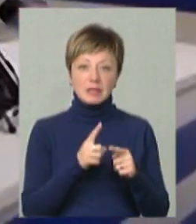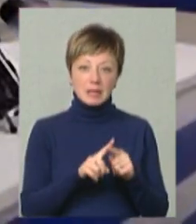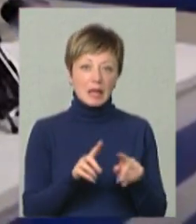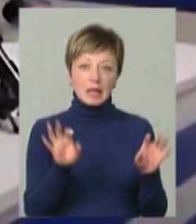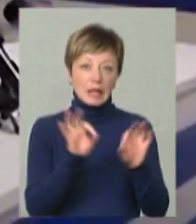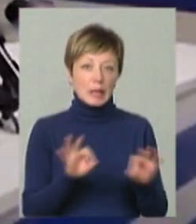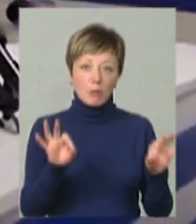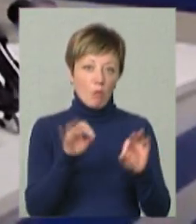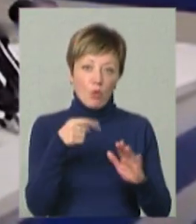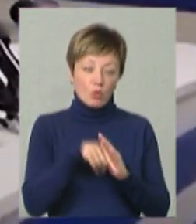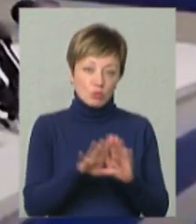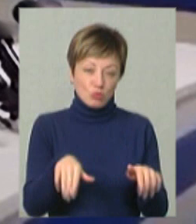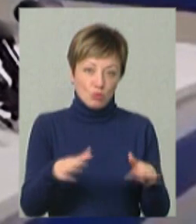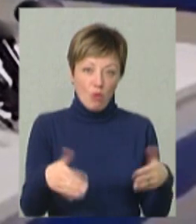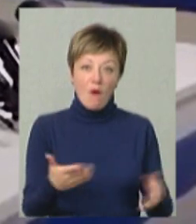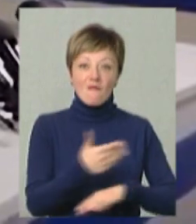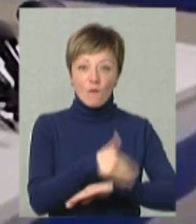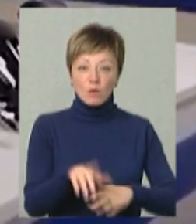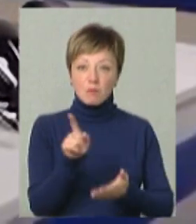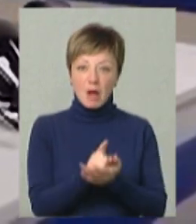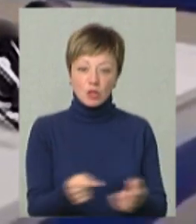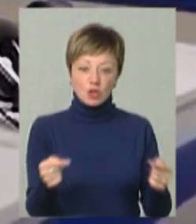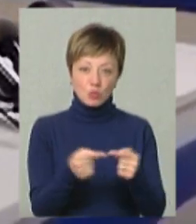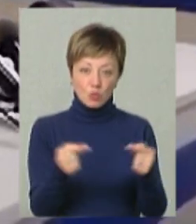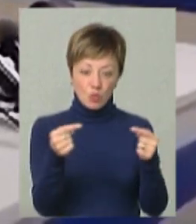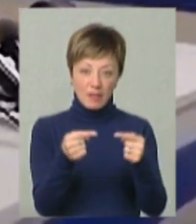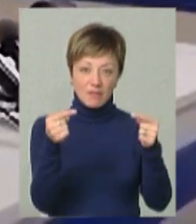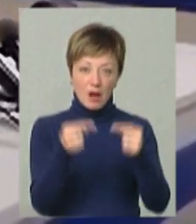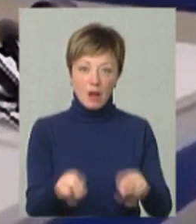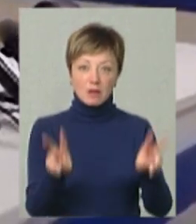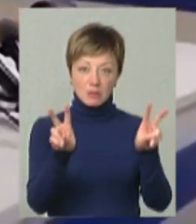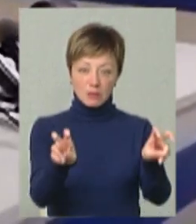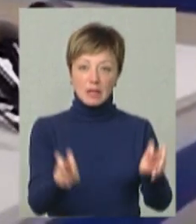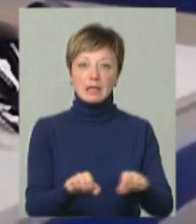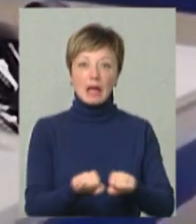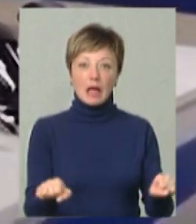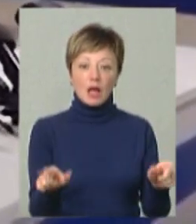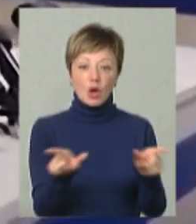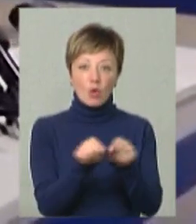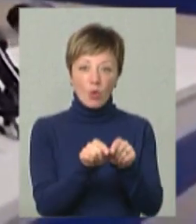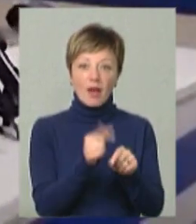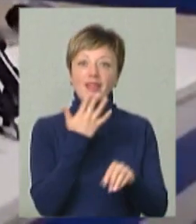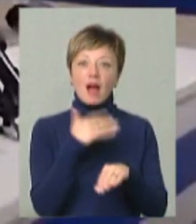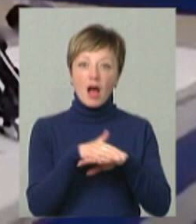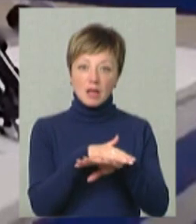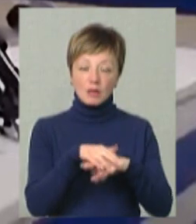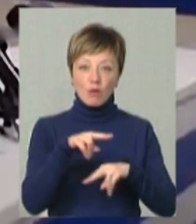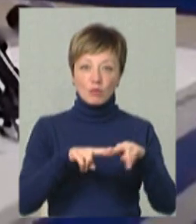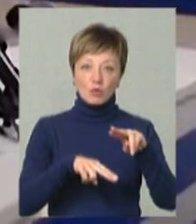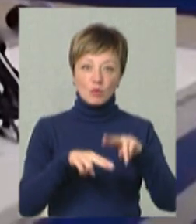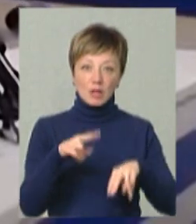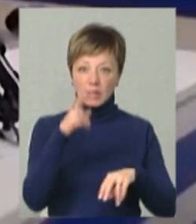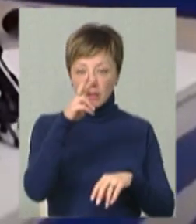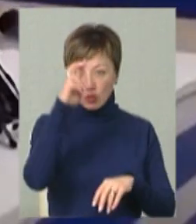про що, насправді. Да? Вулиці мають мати чітку ідентифікацію з героїкою нації, яка будує